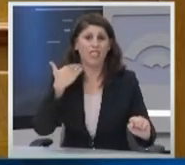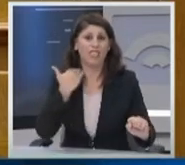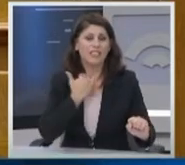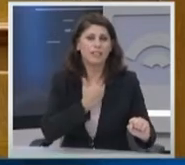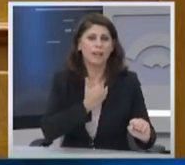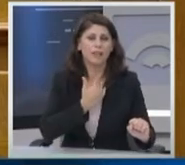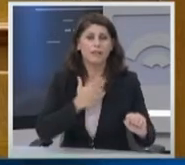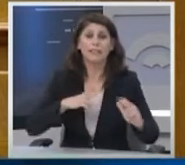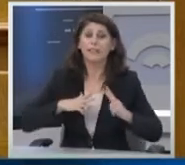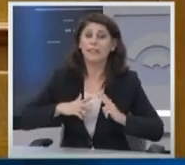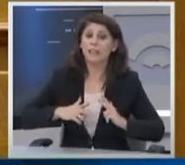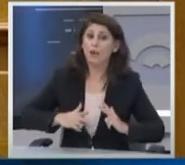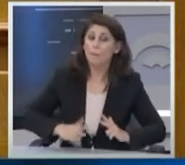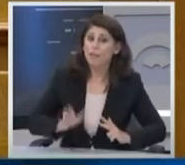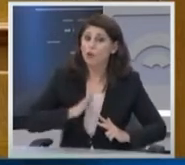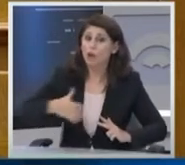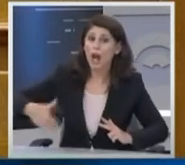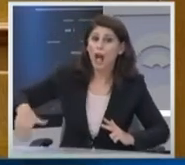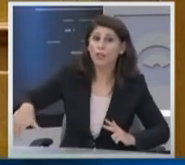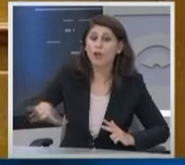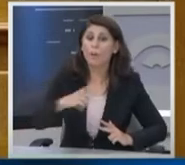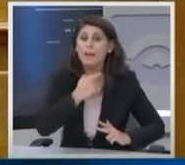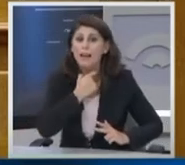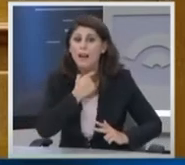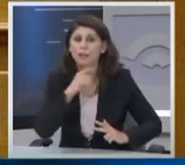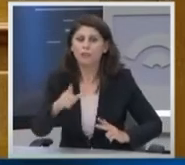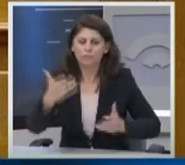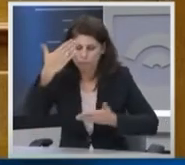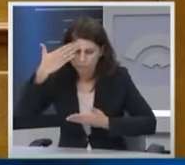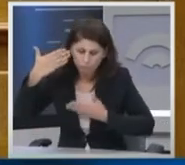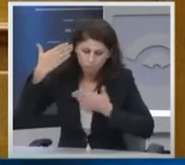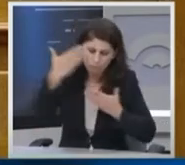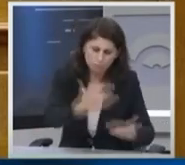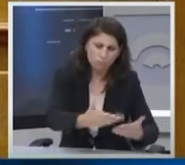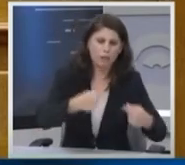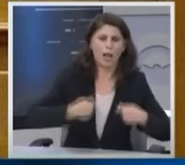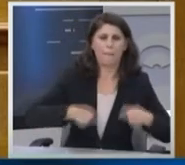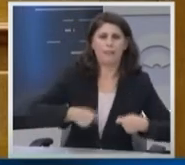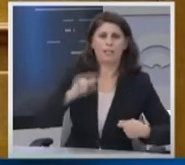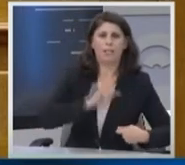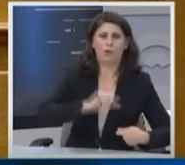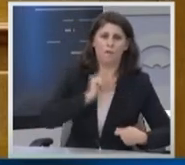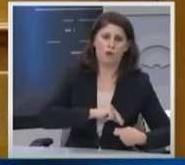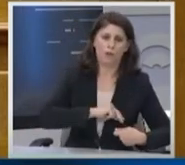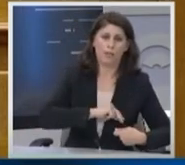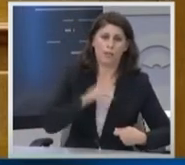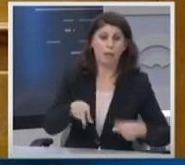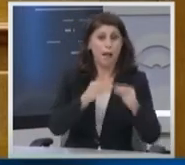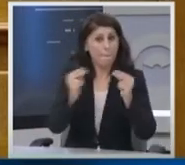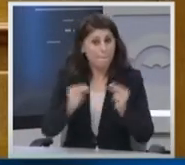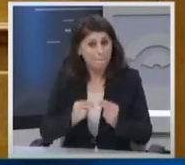θυσιάζει την ικανοποίηση των ανθρώπινων αναγκών στο βωμό της καπιταλιστικής κερδοφορίας,